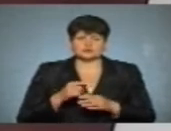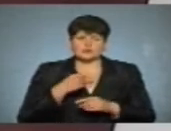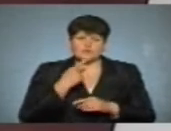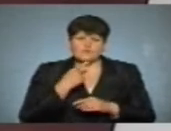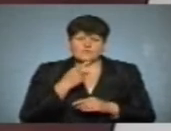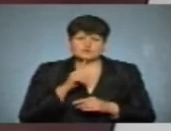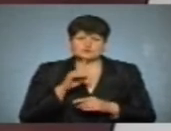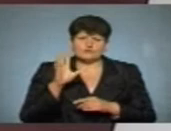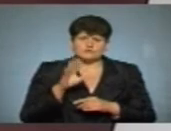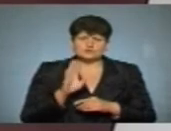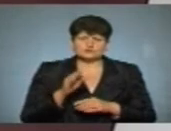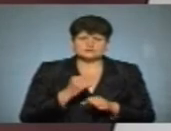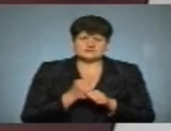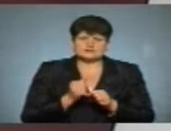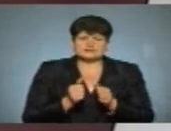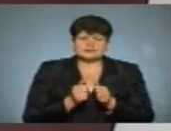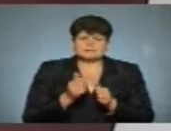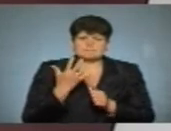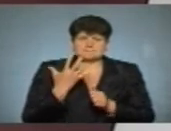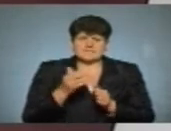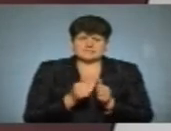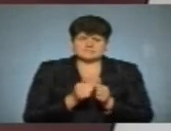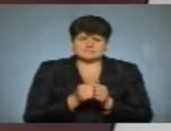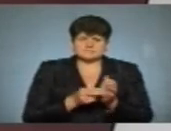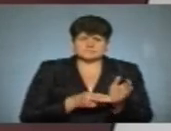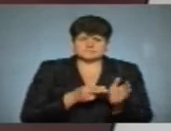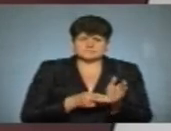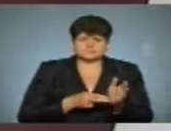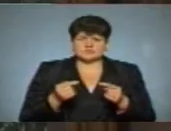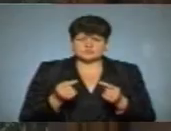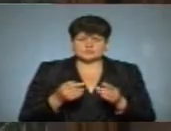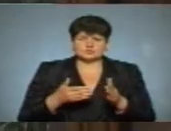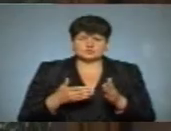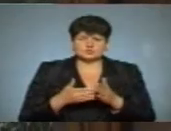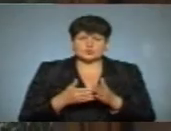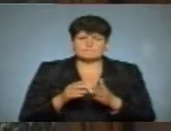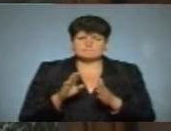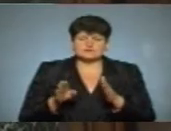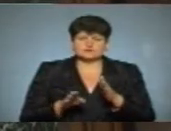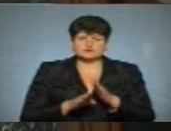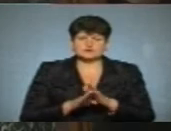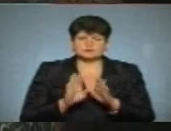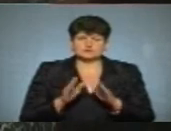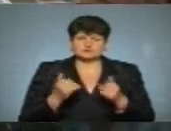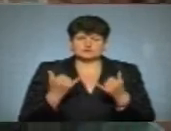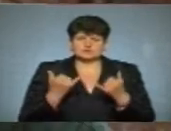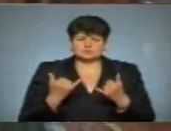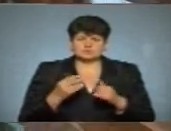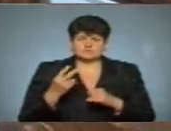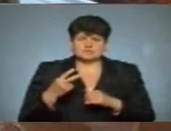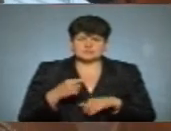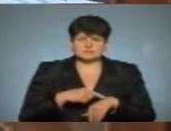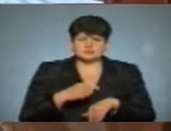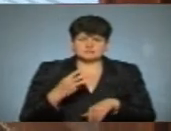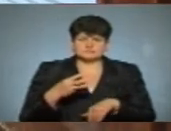всього запустять 5 приміських електричок. Подробиці у сюжеті Анжели Шови. Полянин Олег Молінський прийшов дізнатися, коли буде